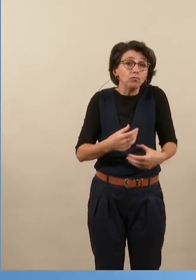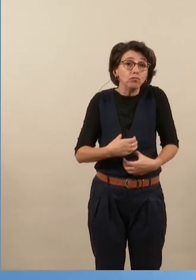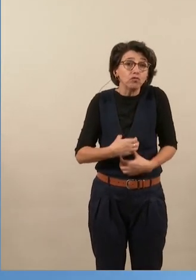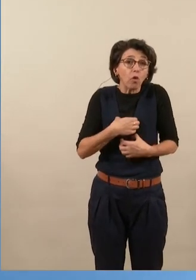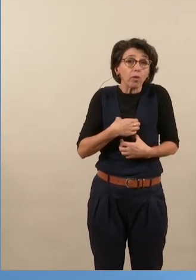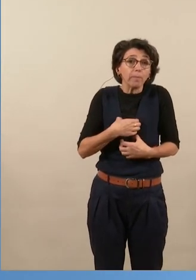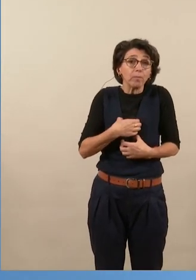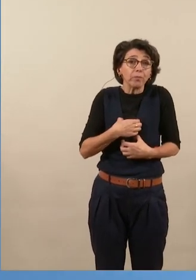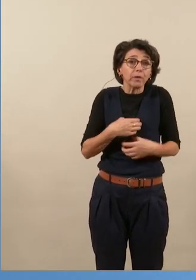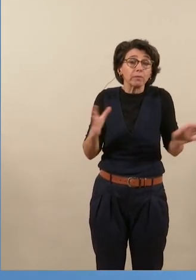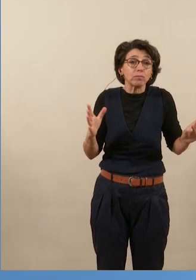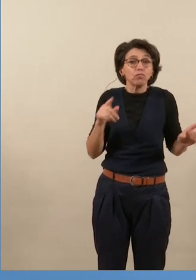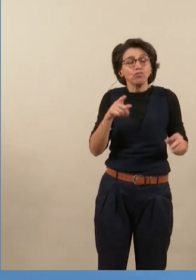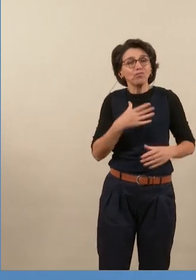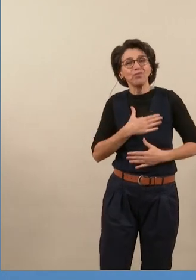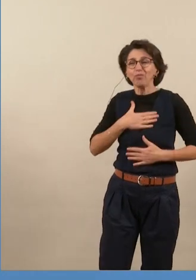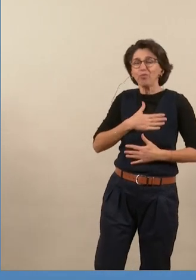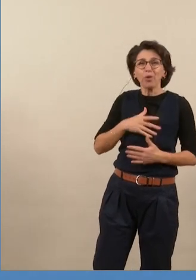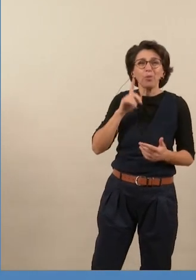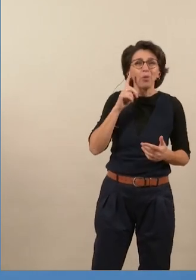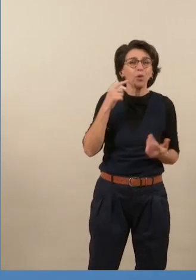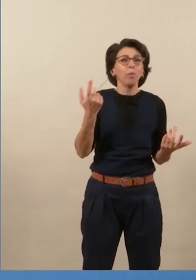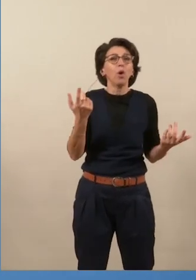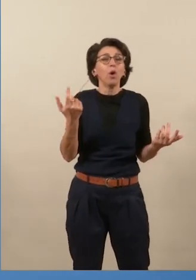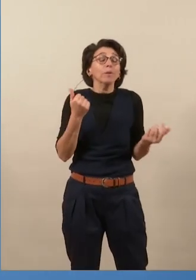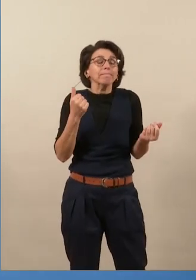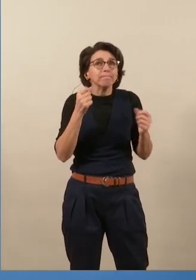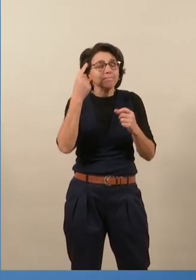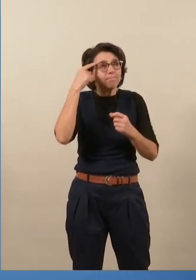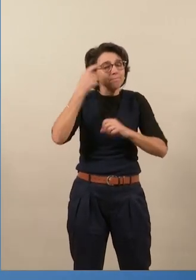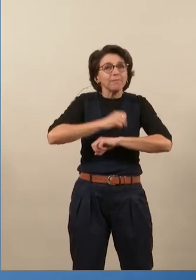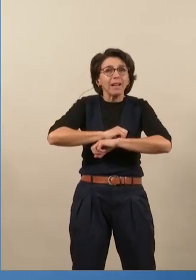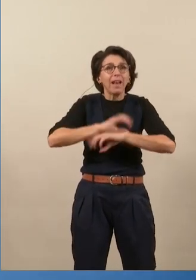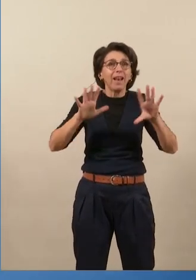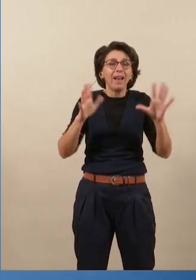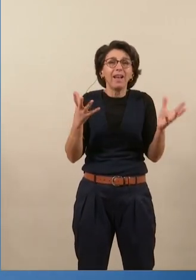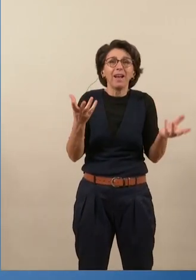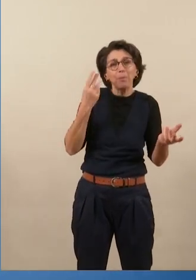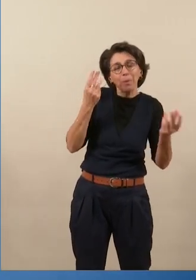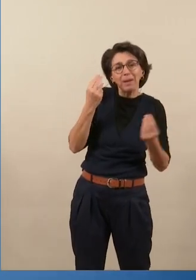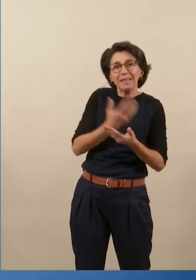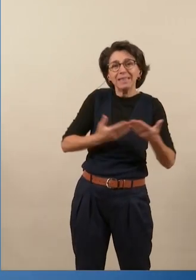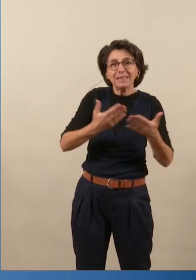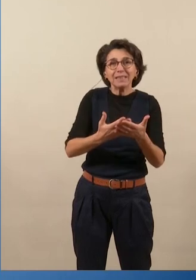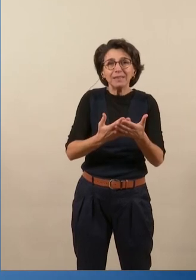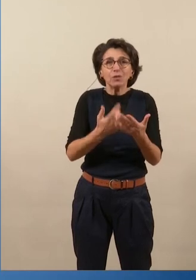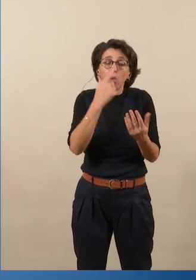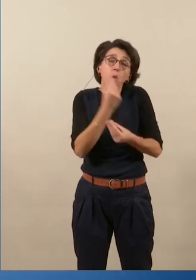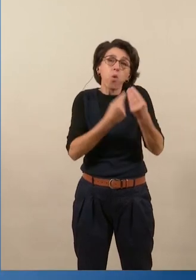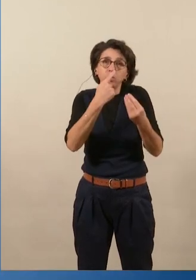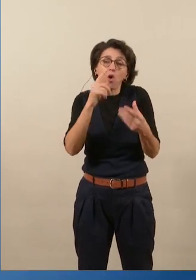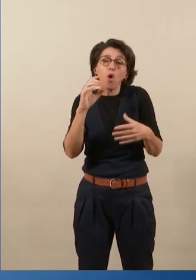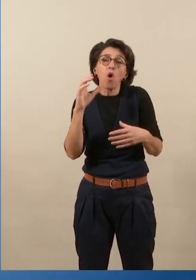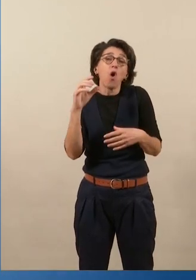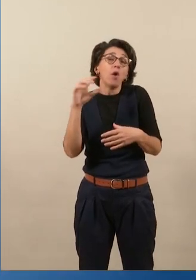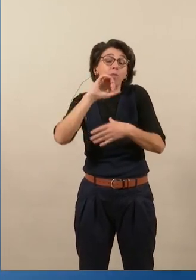réjouir en pensant que j'ai que je suis lucide une seconde j'ai donc penser que que j'étais dépassé par